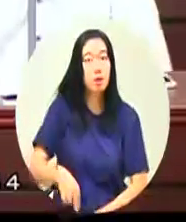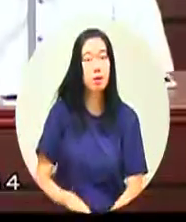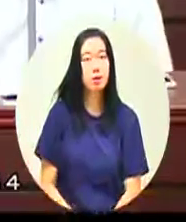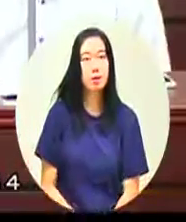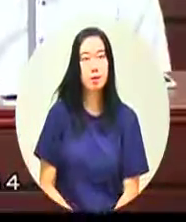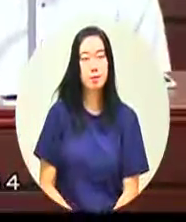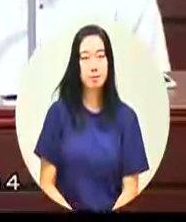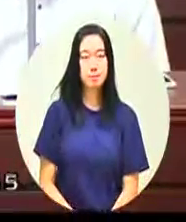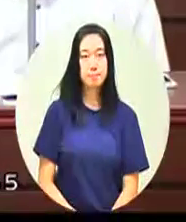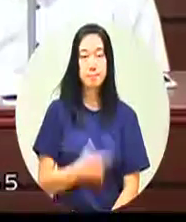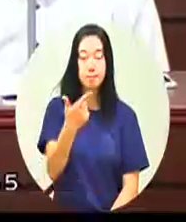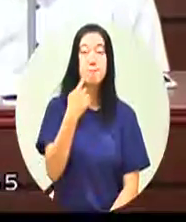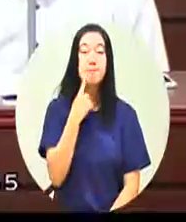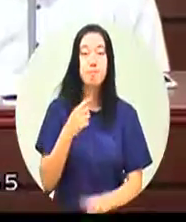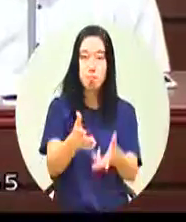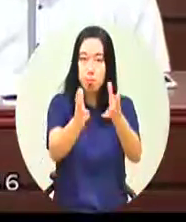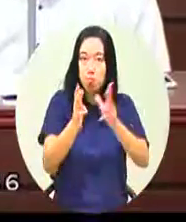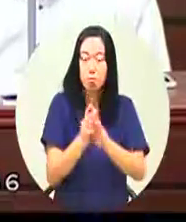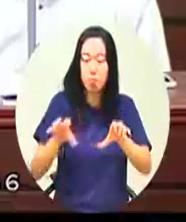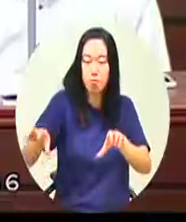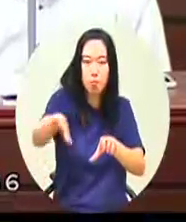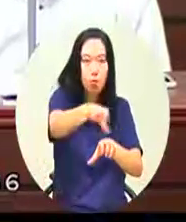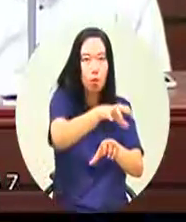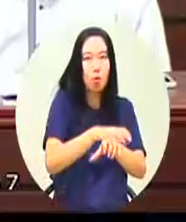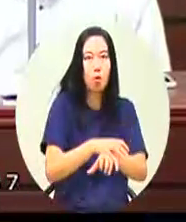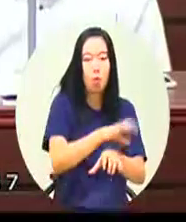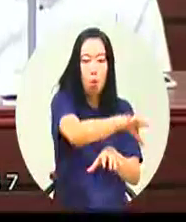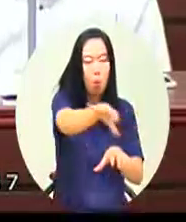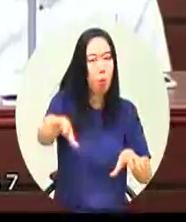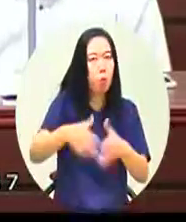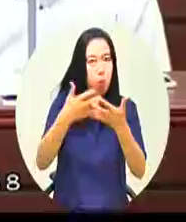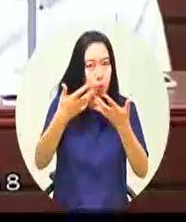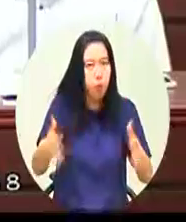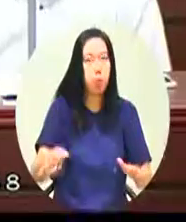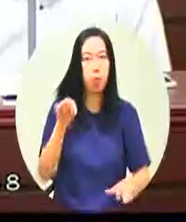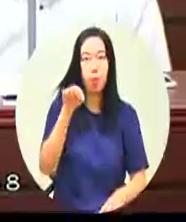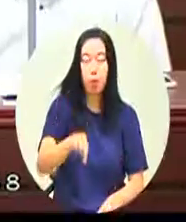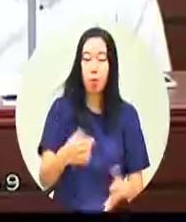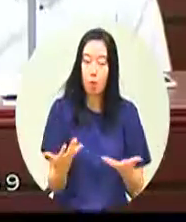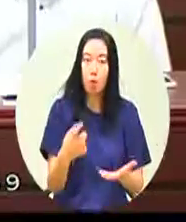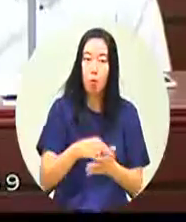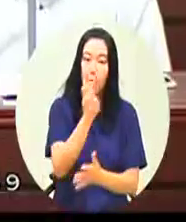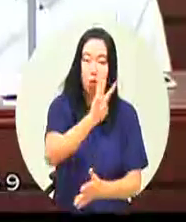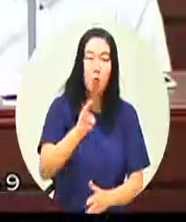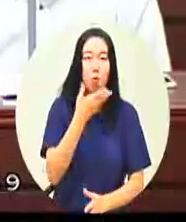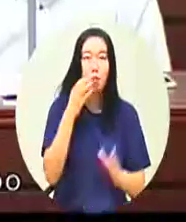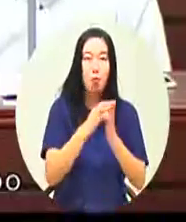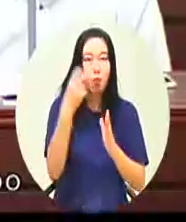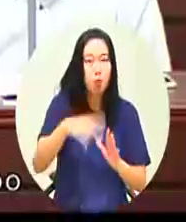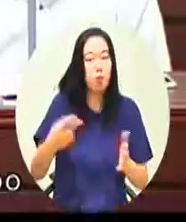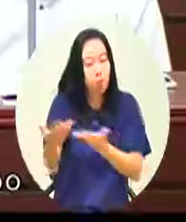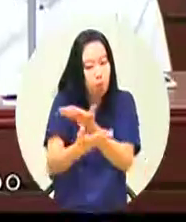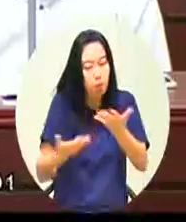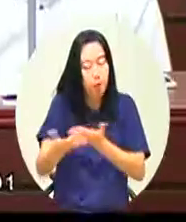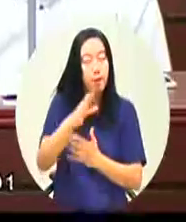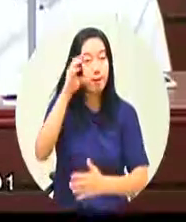金桥周遭的单位太多了，哎，所以我们这个部分会在水利局会再做协调。哎，以上报